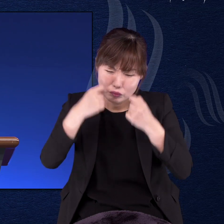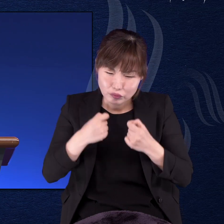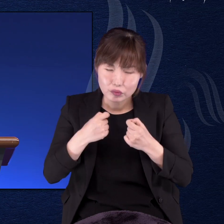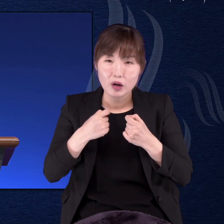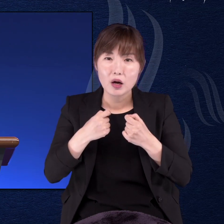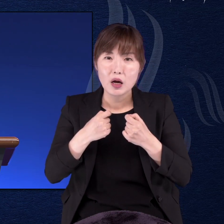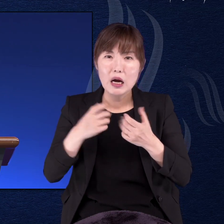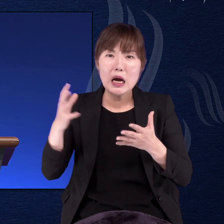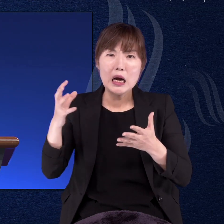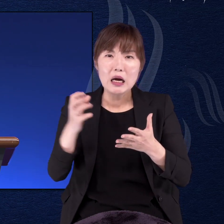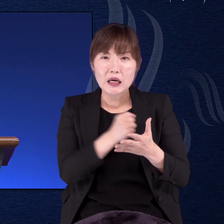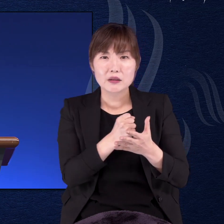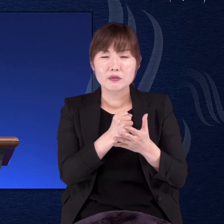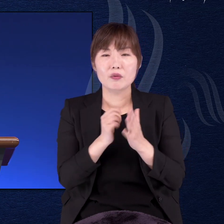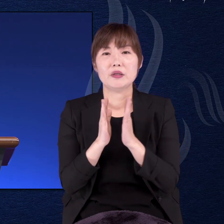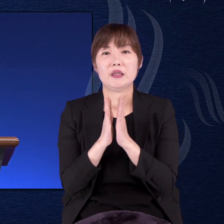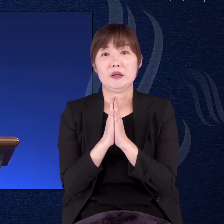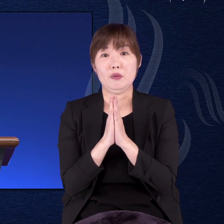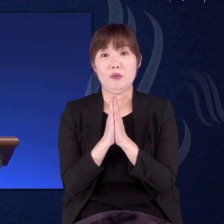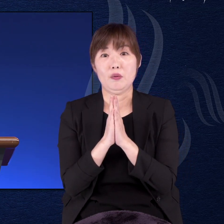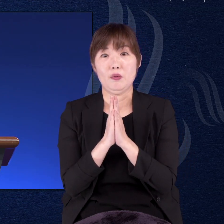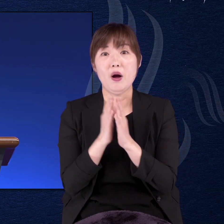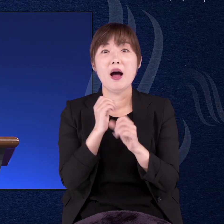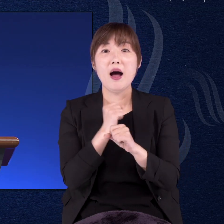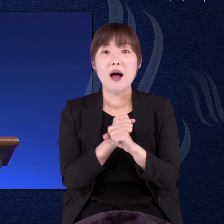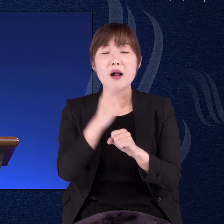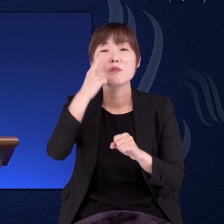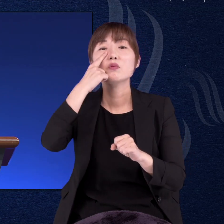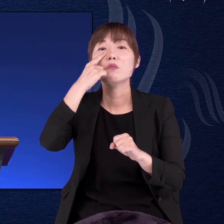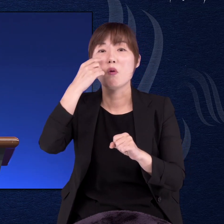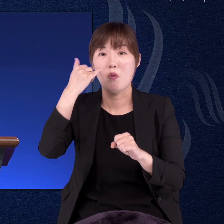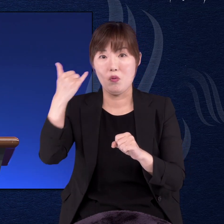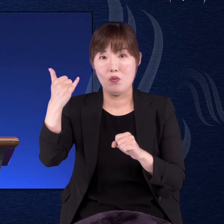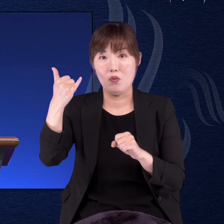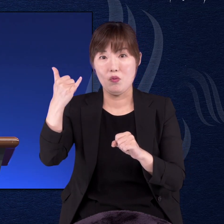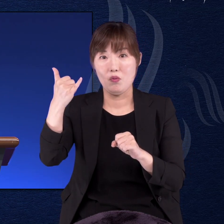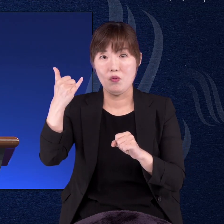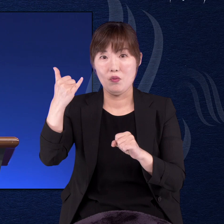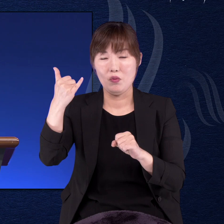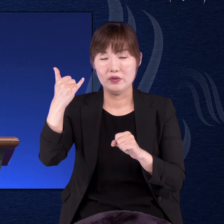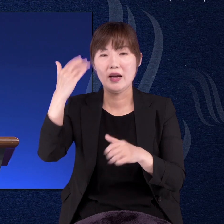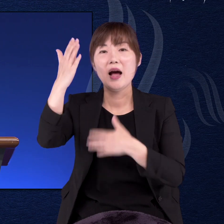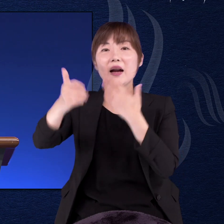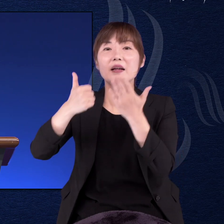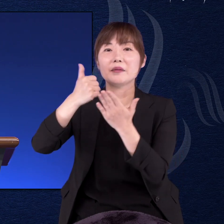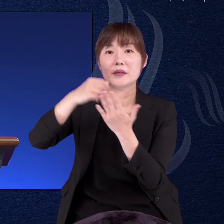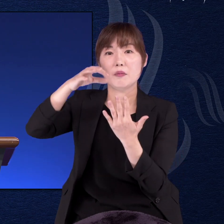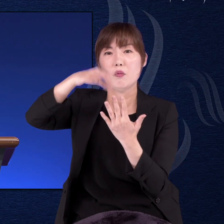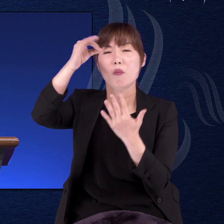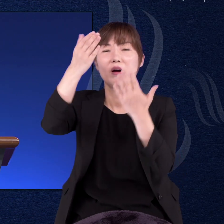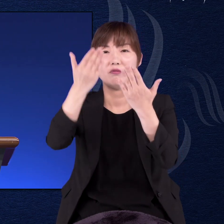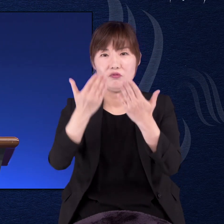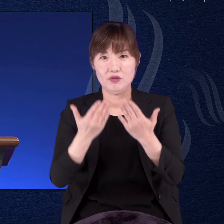하면서 기도할 부모로 우리를 뽑으셨다고 생각해요.